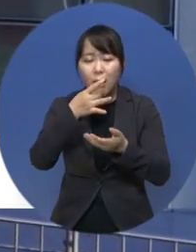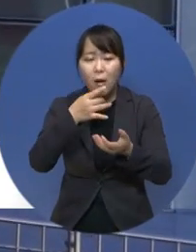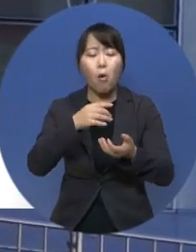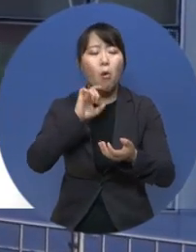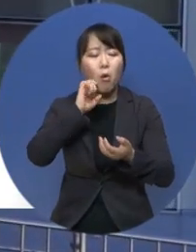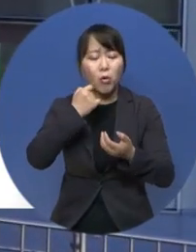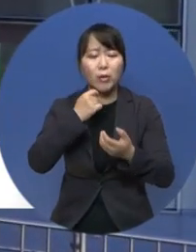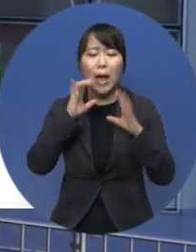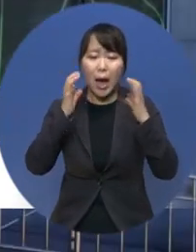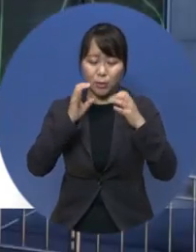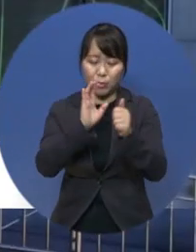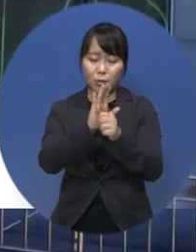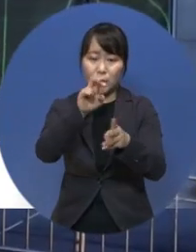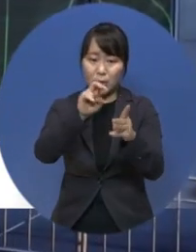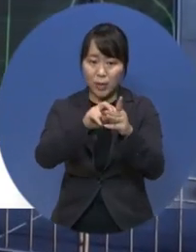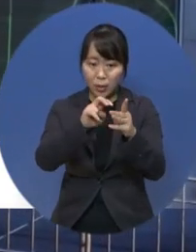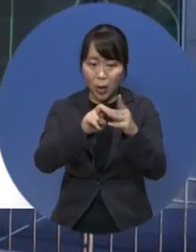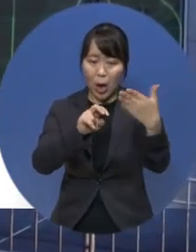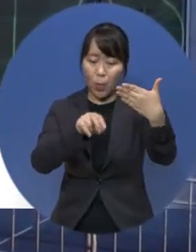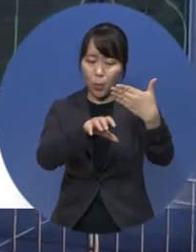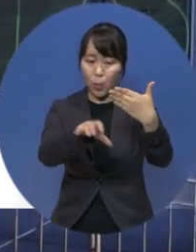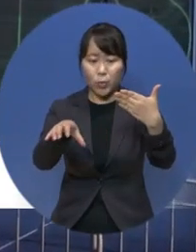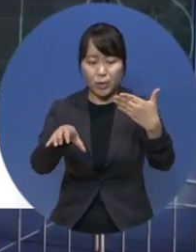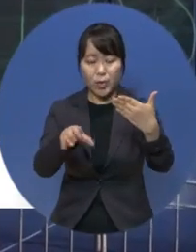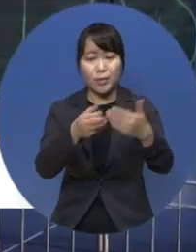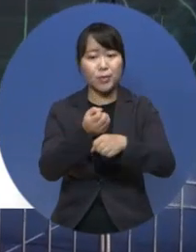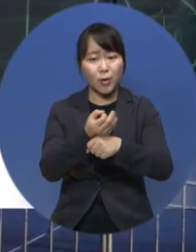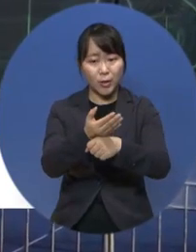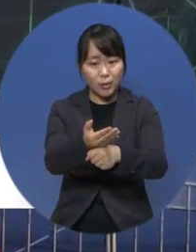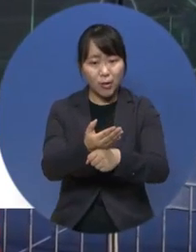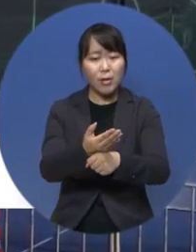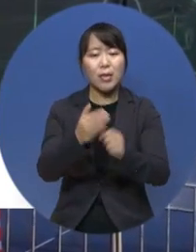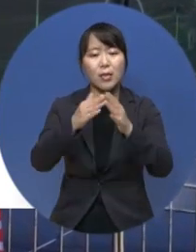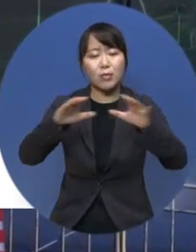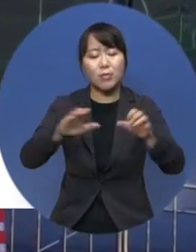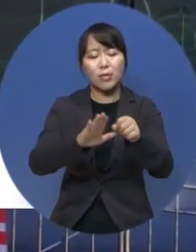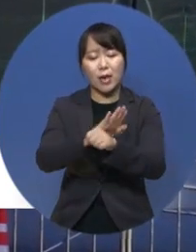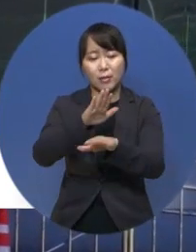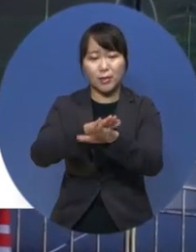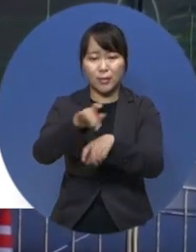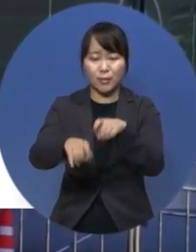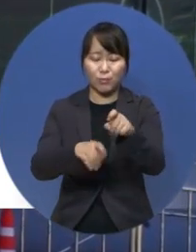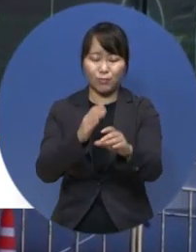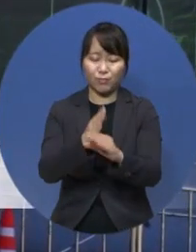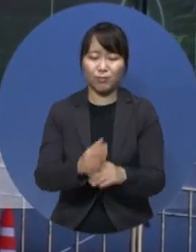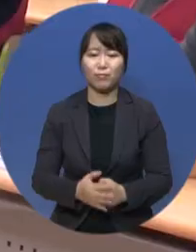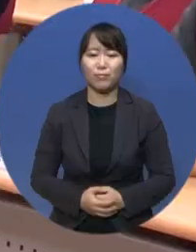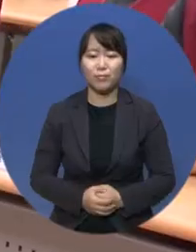아동 지원 센터 9곳에 전달의 이후 사랑을 실천했습니다